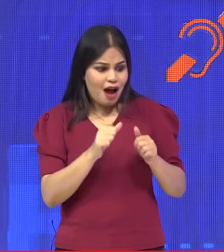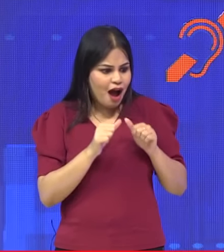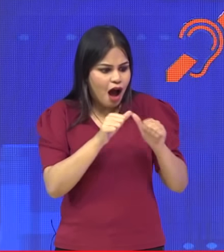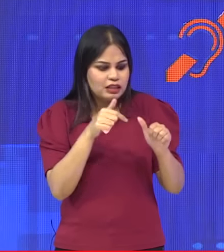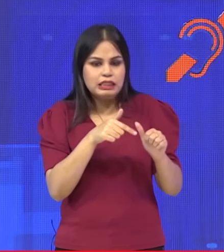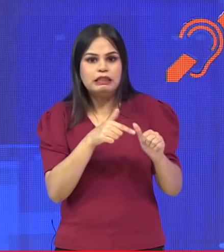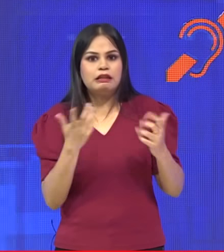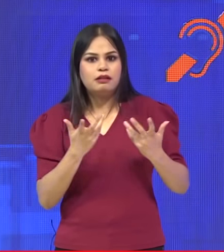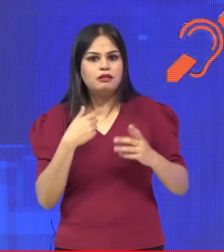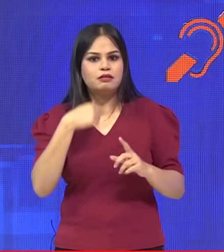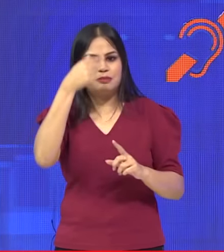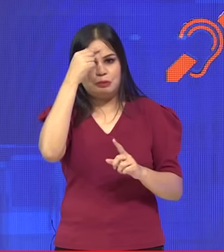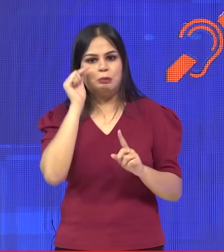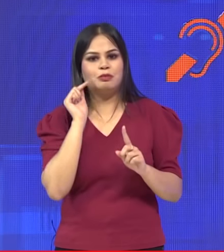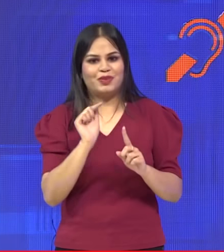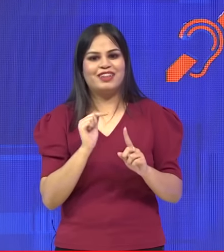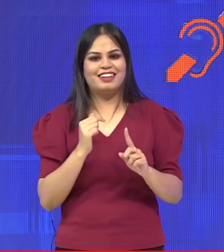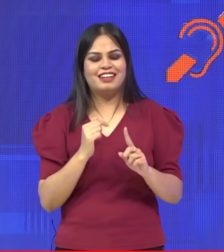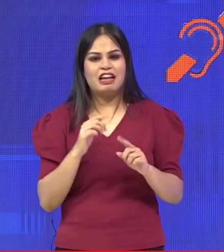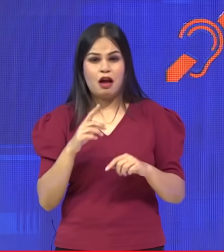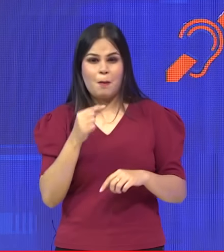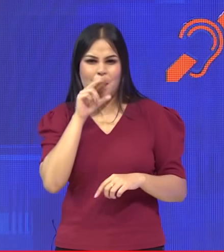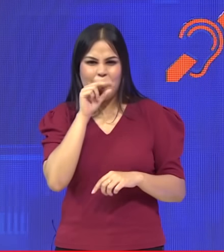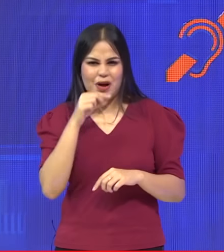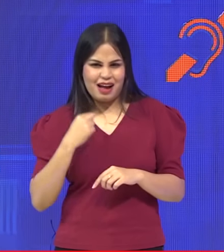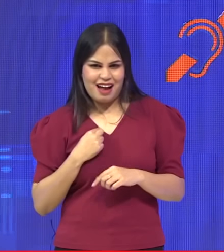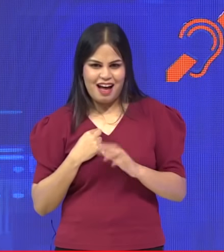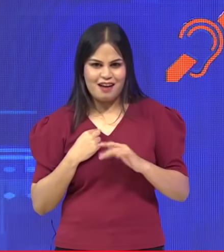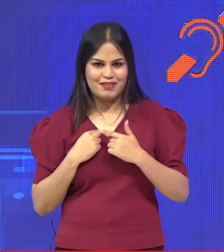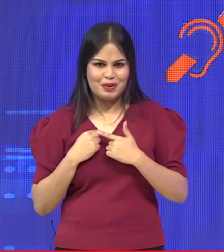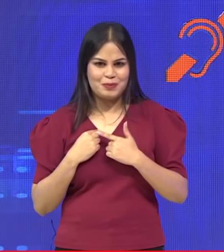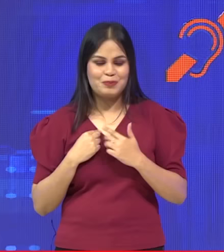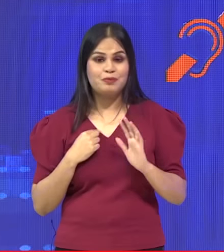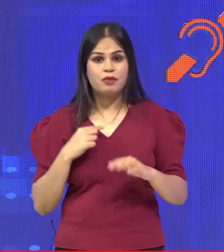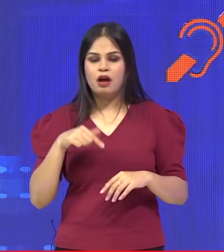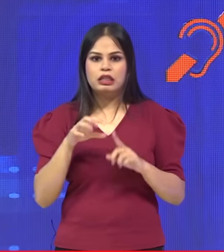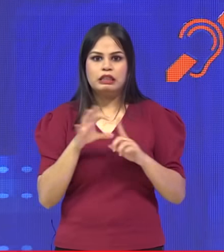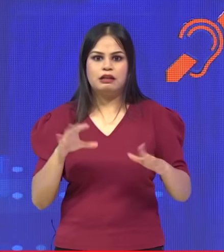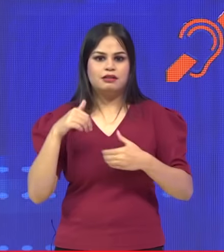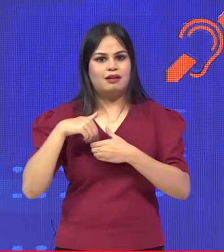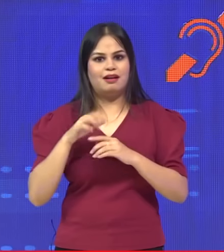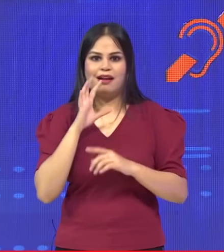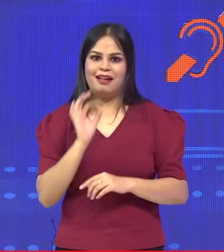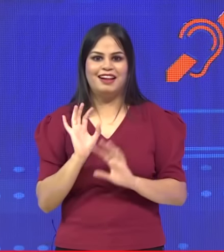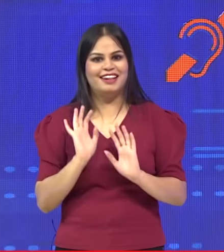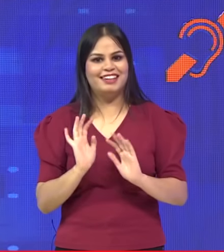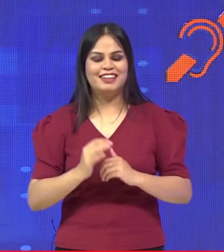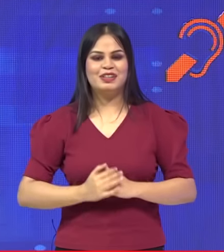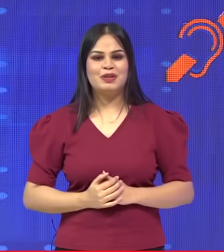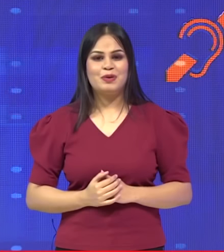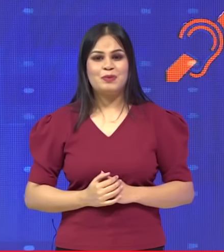आदमी जो माइक है ना बड़ी डेंजरस चीज है